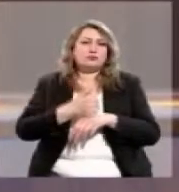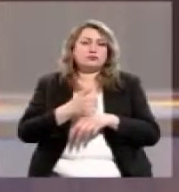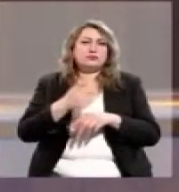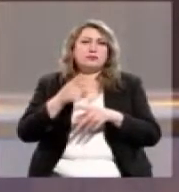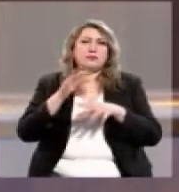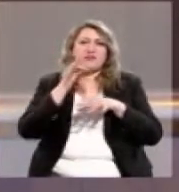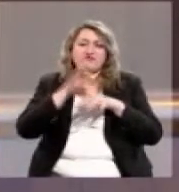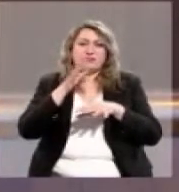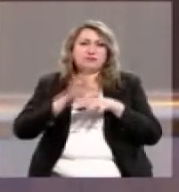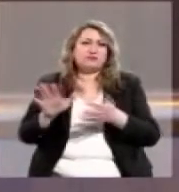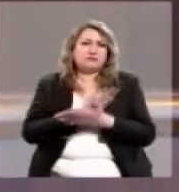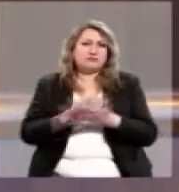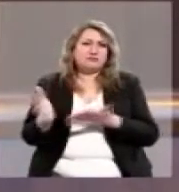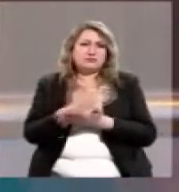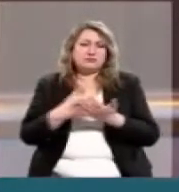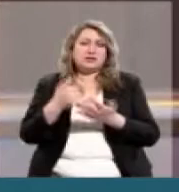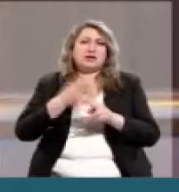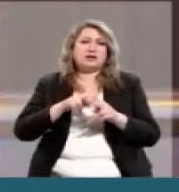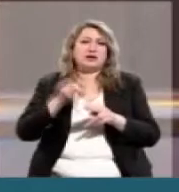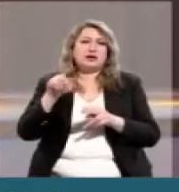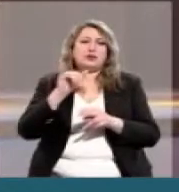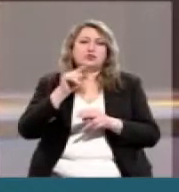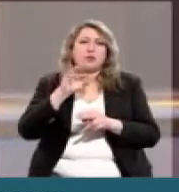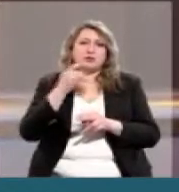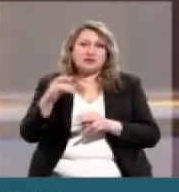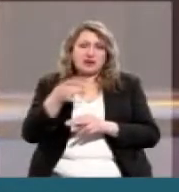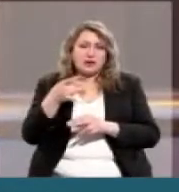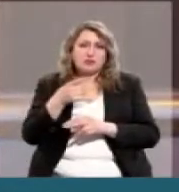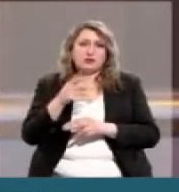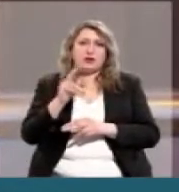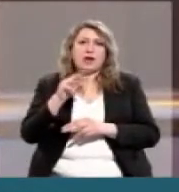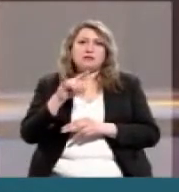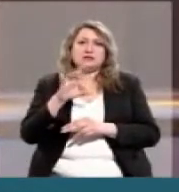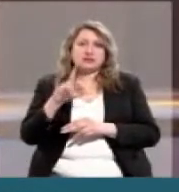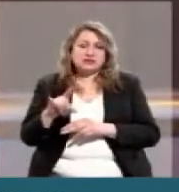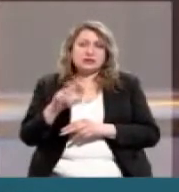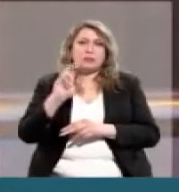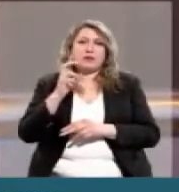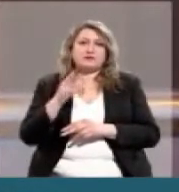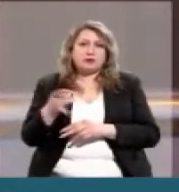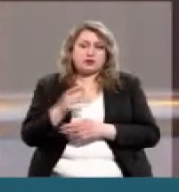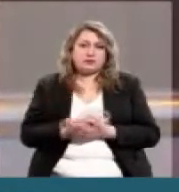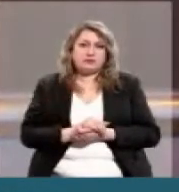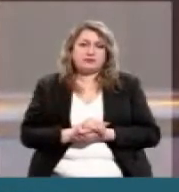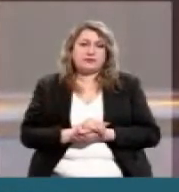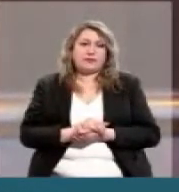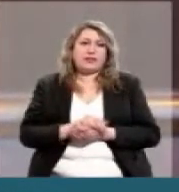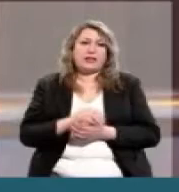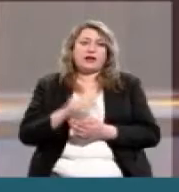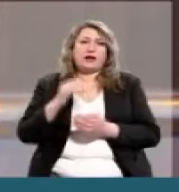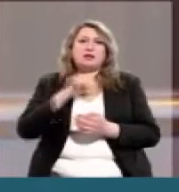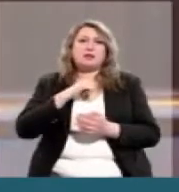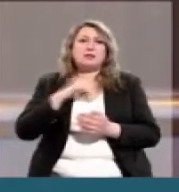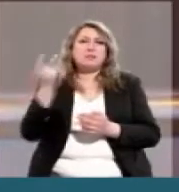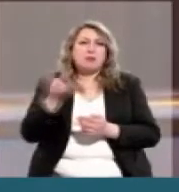период проведения санитарной очистки за 2021 год является Узункольский район, Камыстинский район, Медыгринский. Аутсайдером по